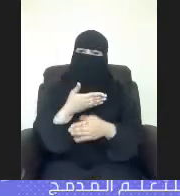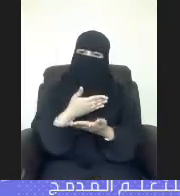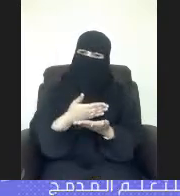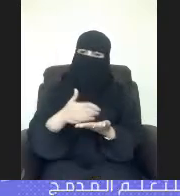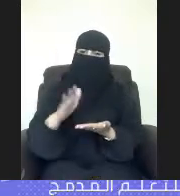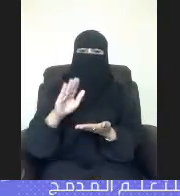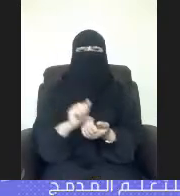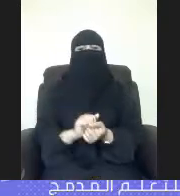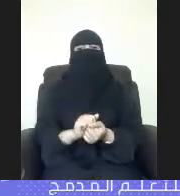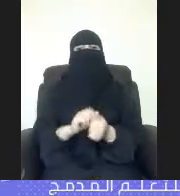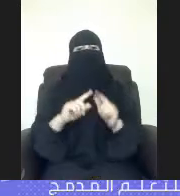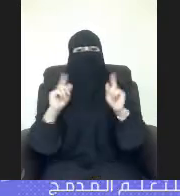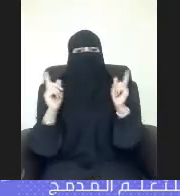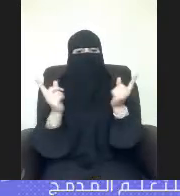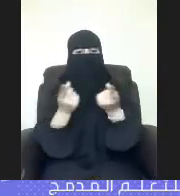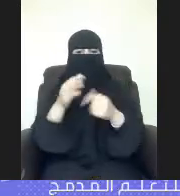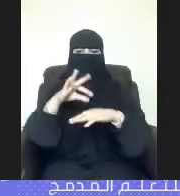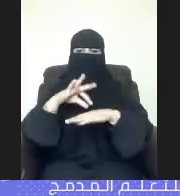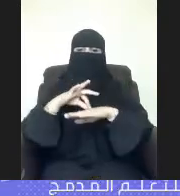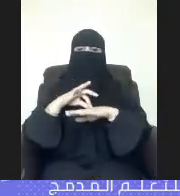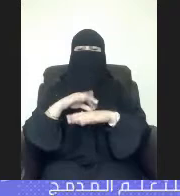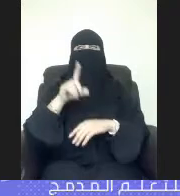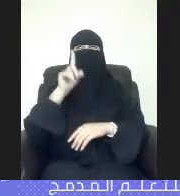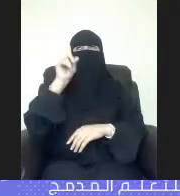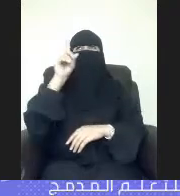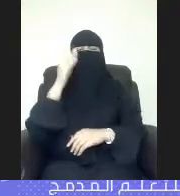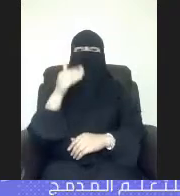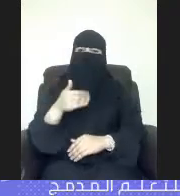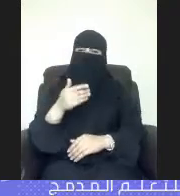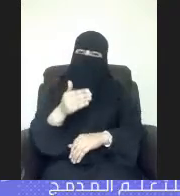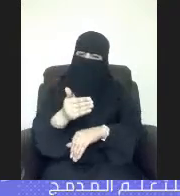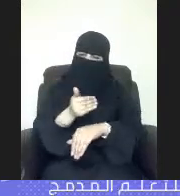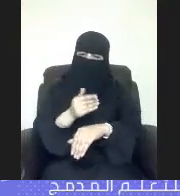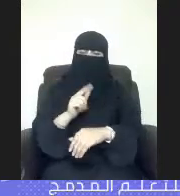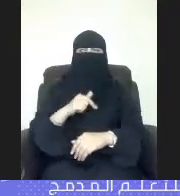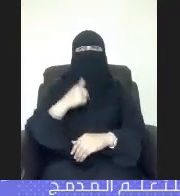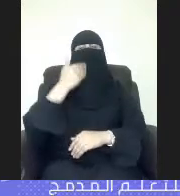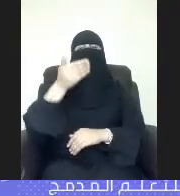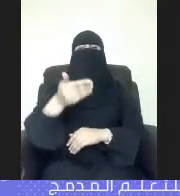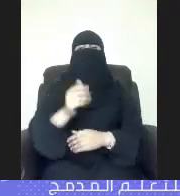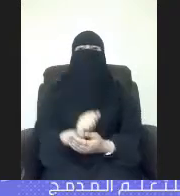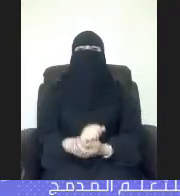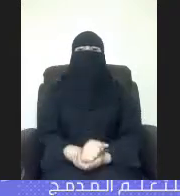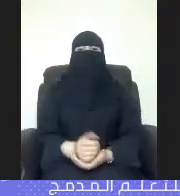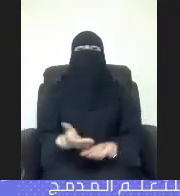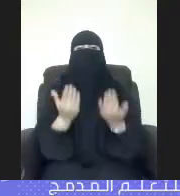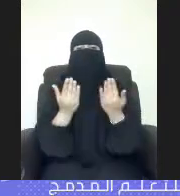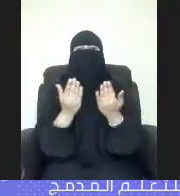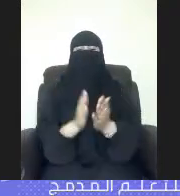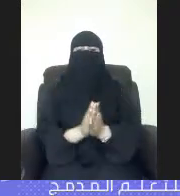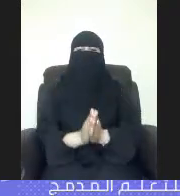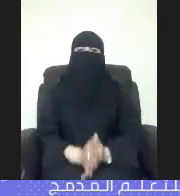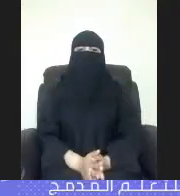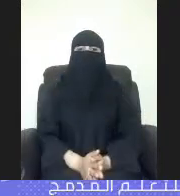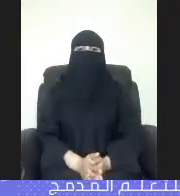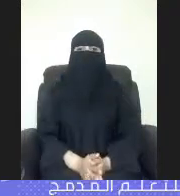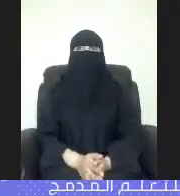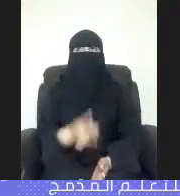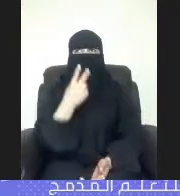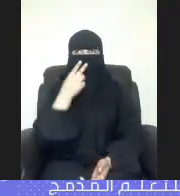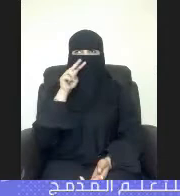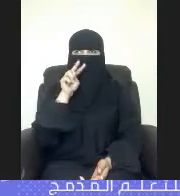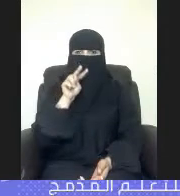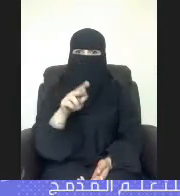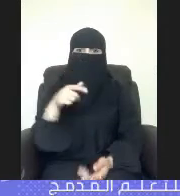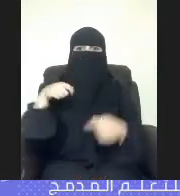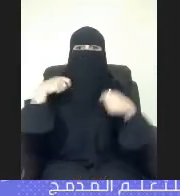البشرية عاجلا غير آجل، وأيضا حسب رؤية وزارة التعليم في أثناء الجائحة